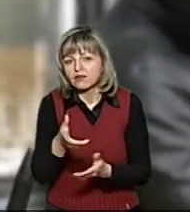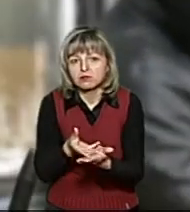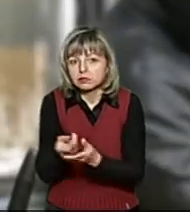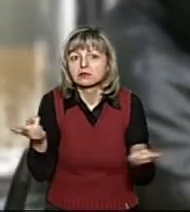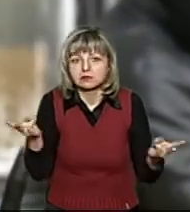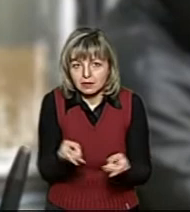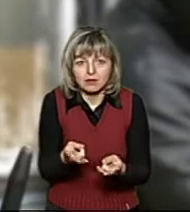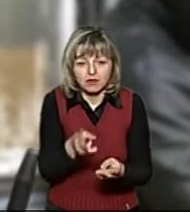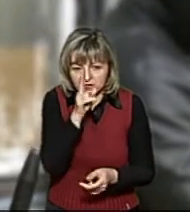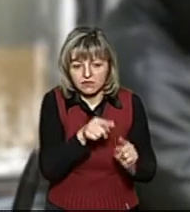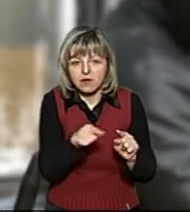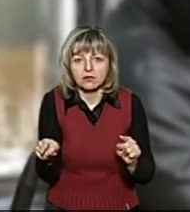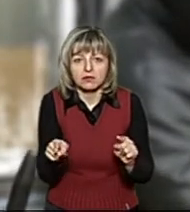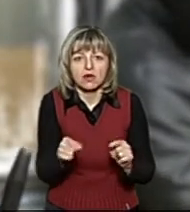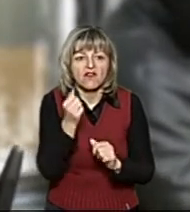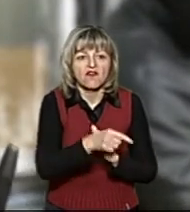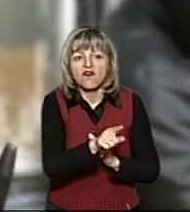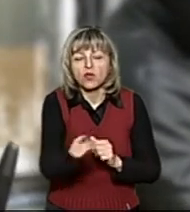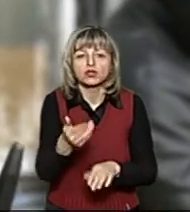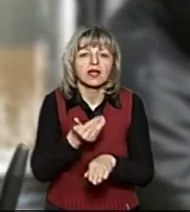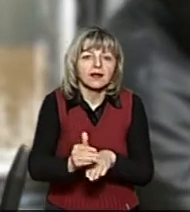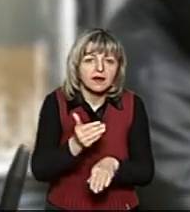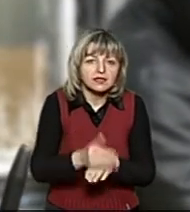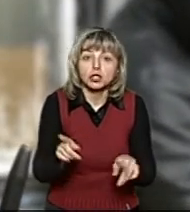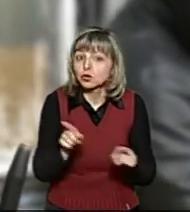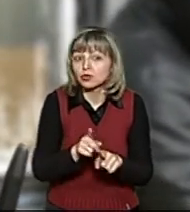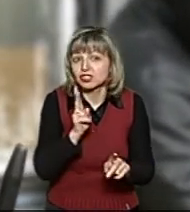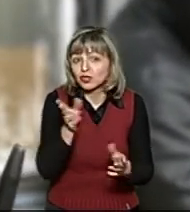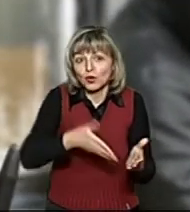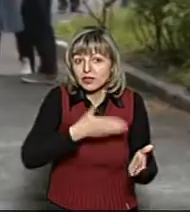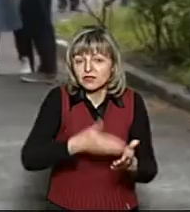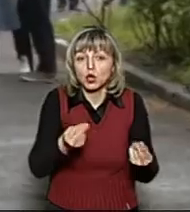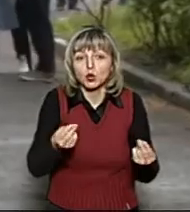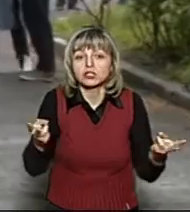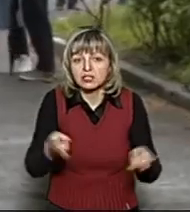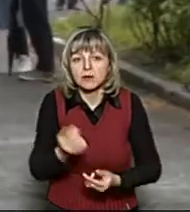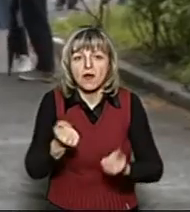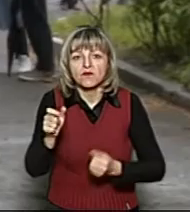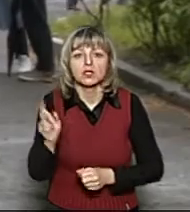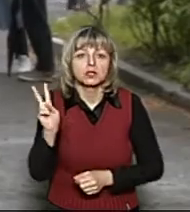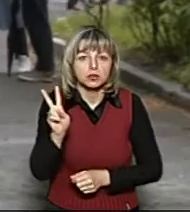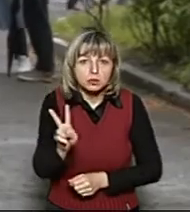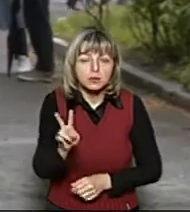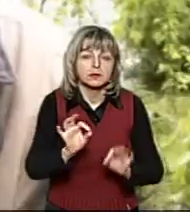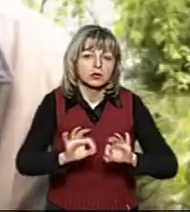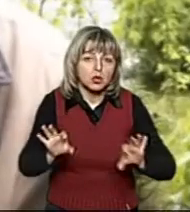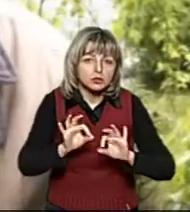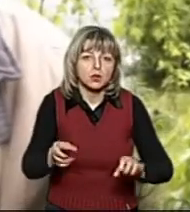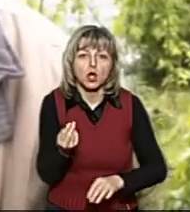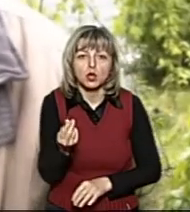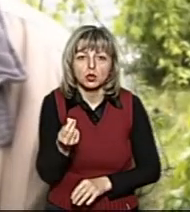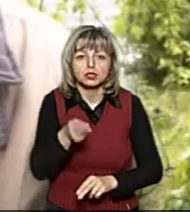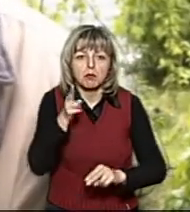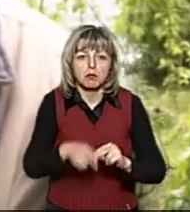2 місяці. В кожного кредити теж не відміняли, гроші треба. Водій тролейбуса Андрій Черчик розповів,